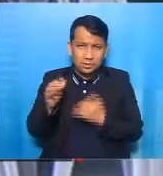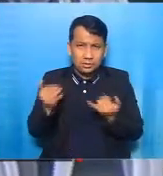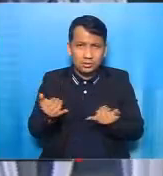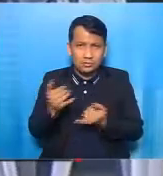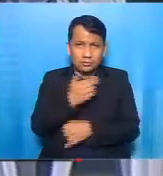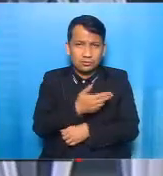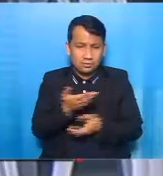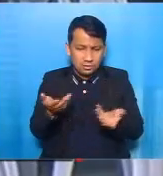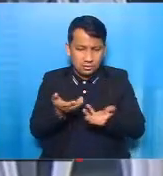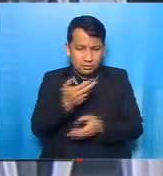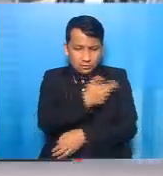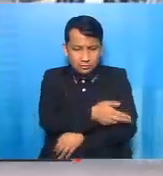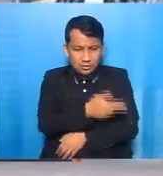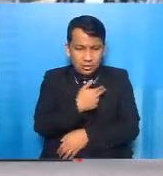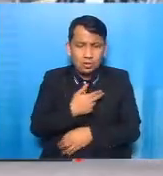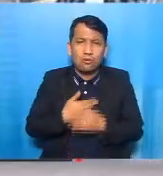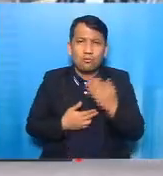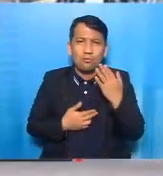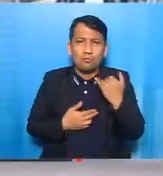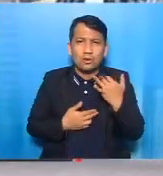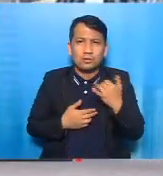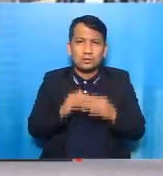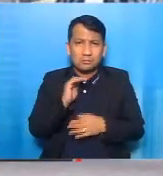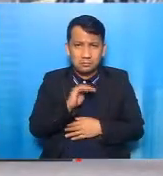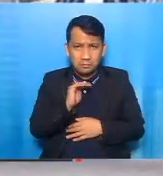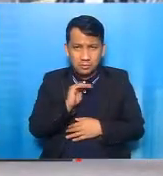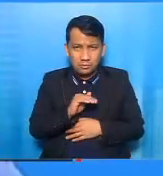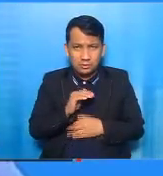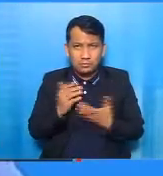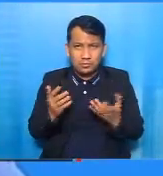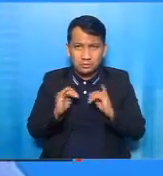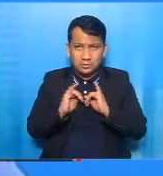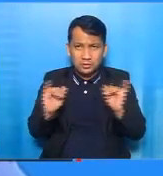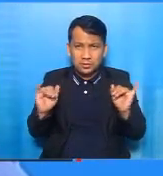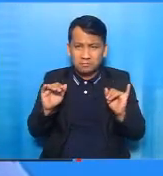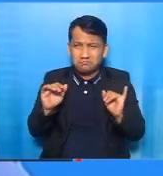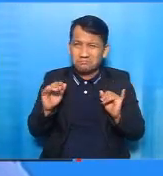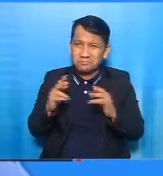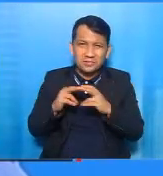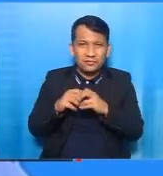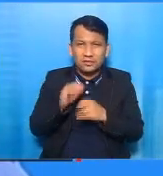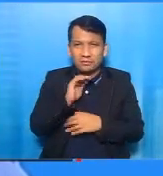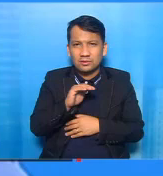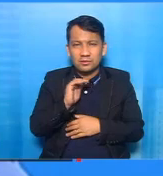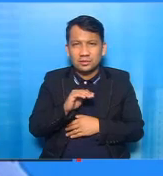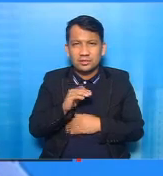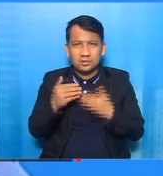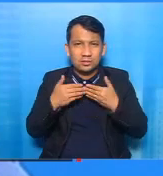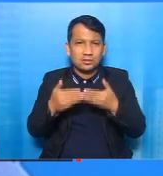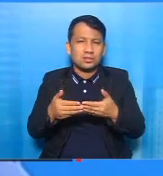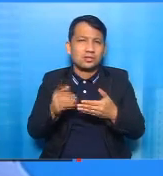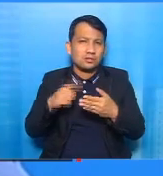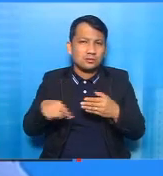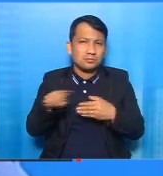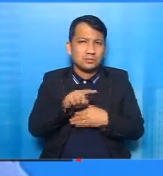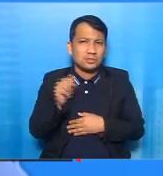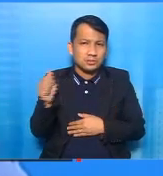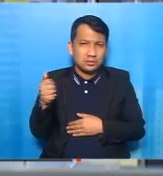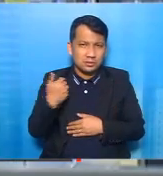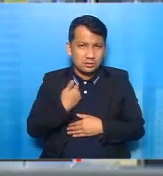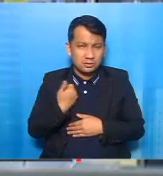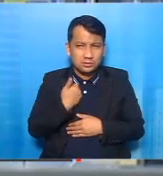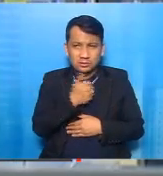sa hospital, ano, dahil kahit pagod na, they would still, ano, parang magpupinupush pa rin nila yung sarili nila,